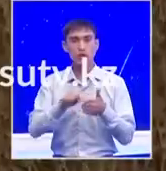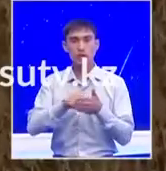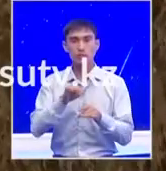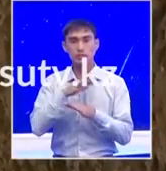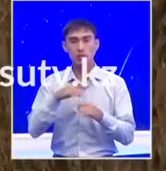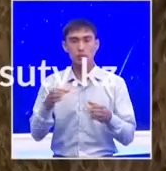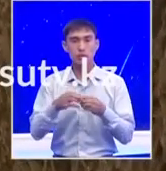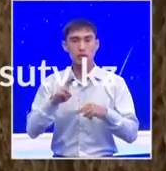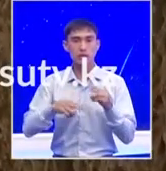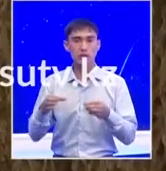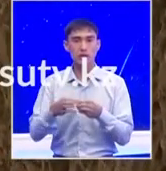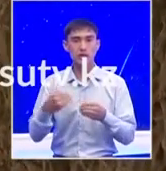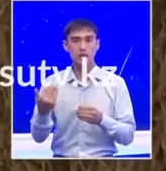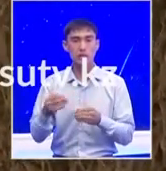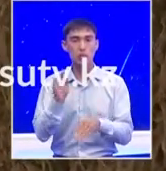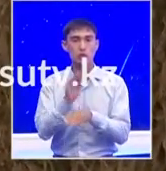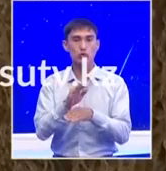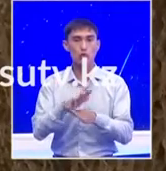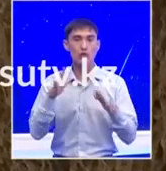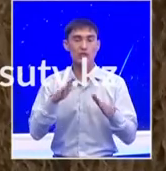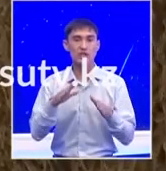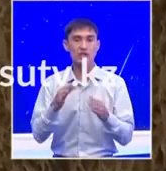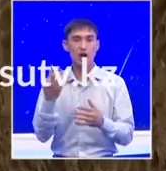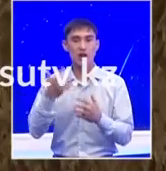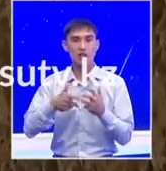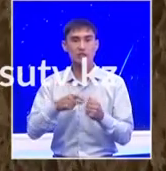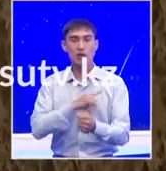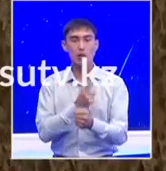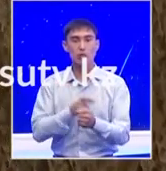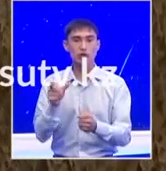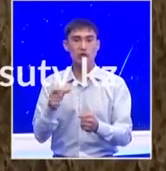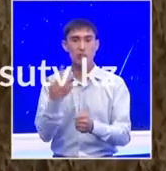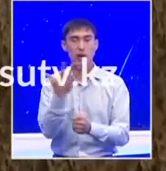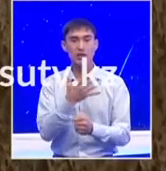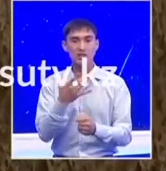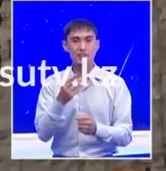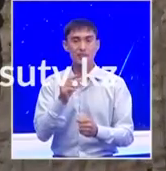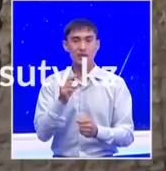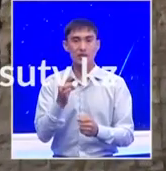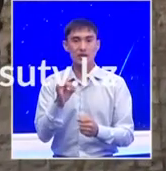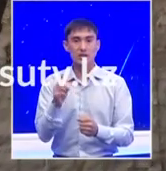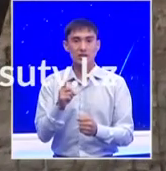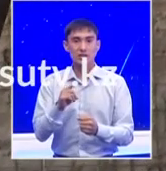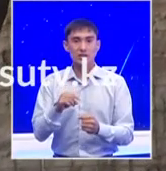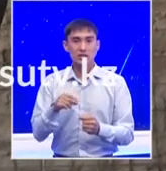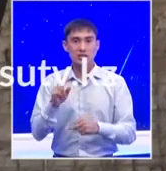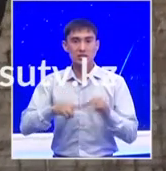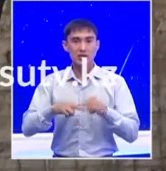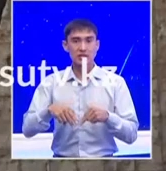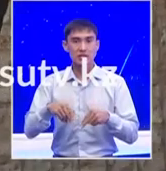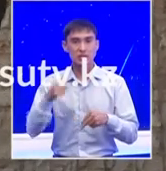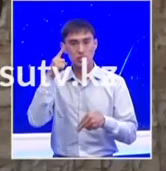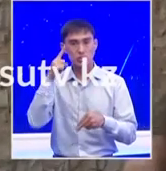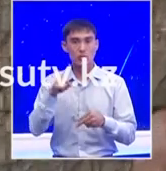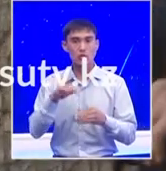адрес подрядной организации и поручил увеличить количество рабочей силы в 5 раз. Однако строители приводят свои доводы, считая